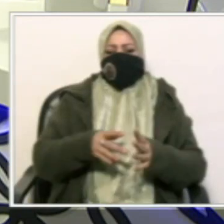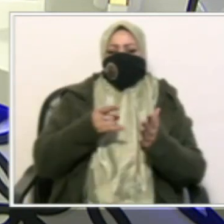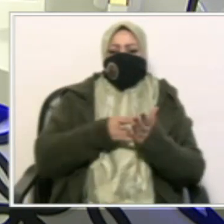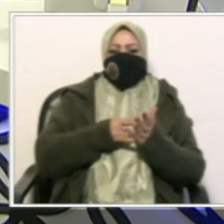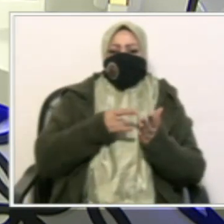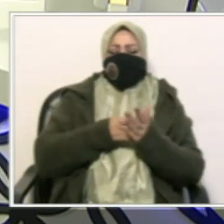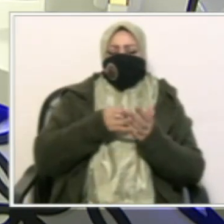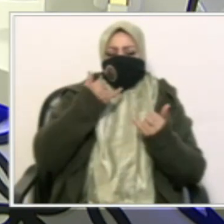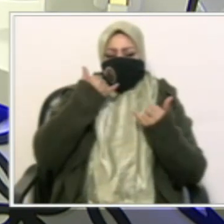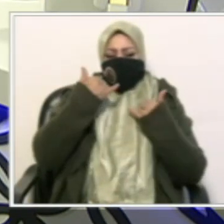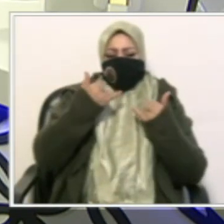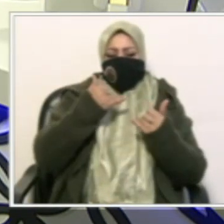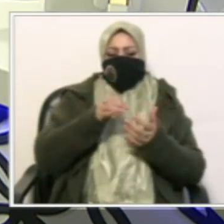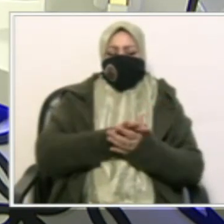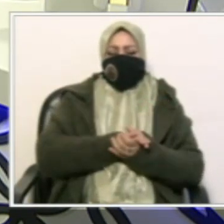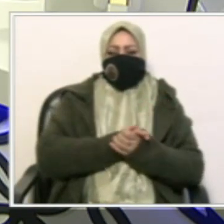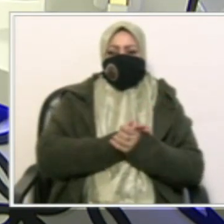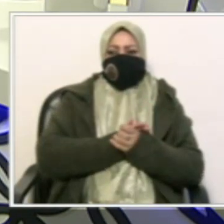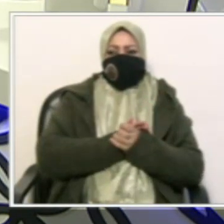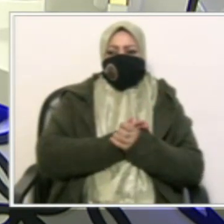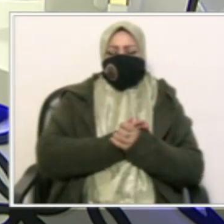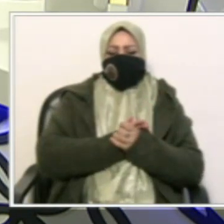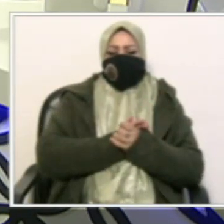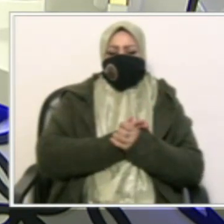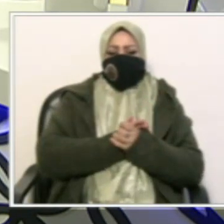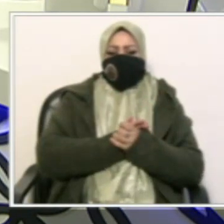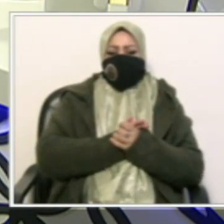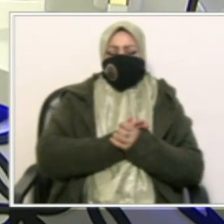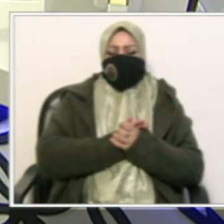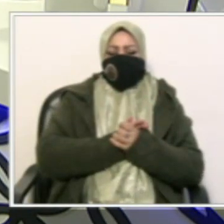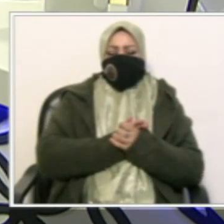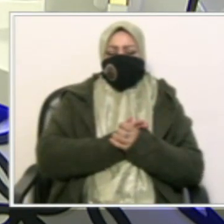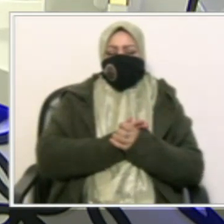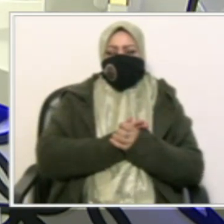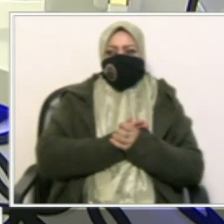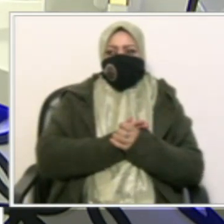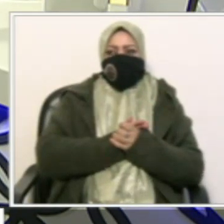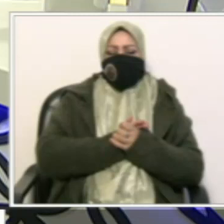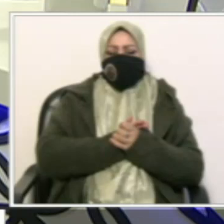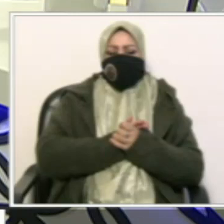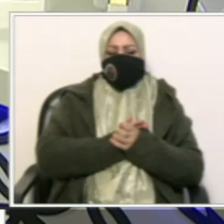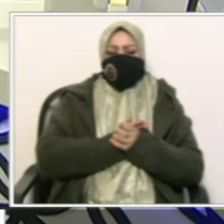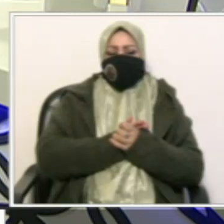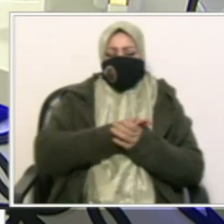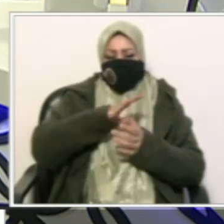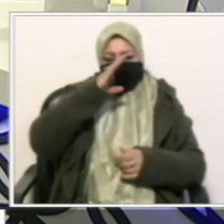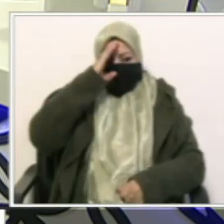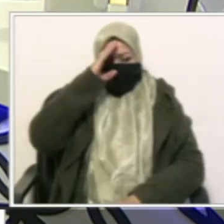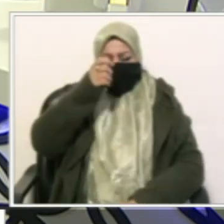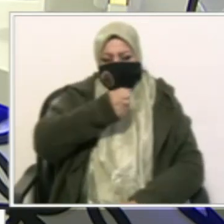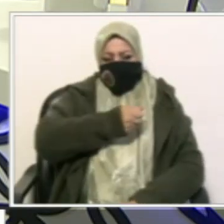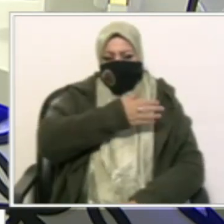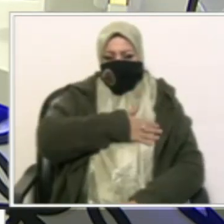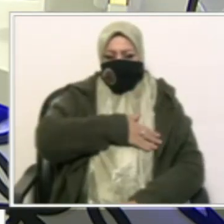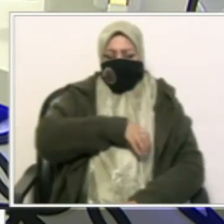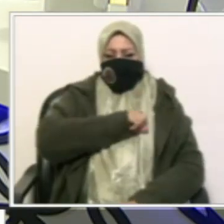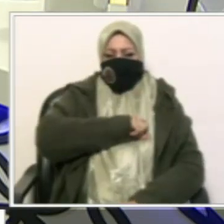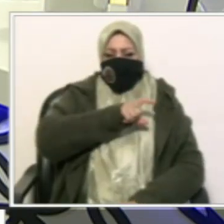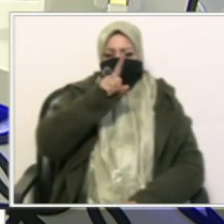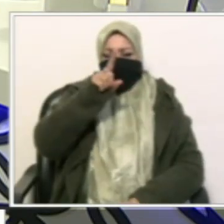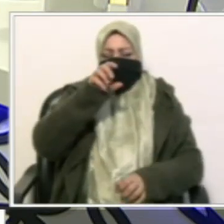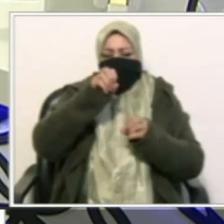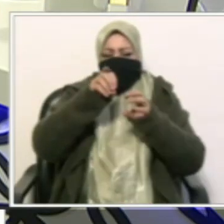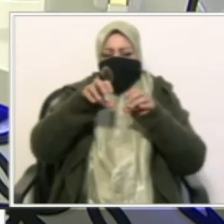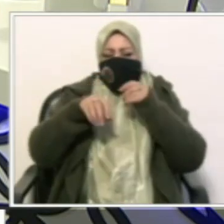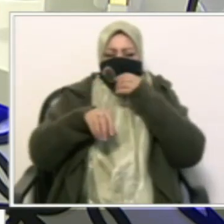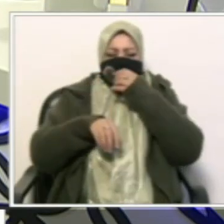عبد الله من الخمس اخ عدنان. السلام عليكم. السلام عليكم يا شيخ. نعم تفضلوا. الله يبارك فيك.